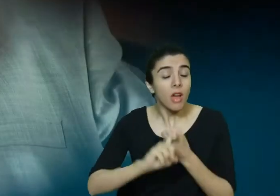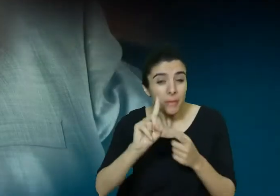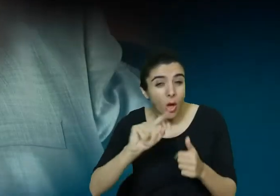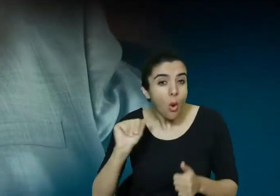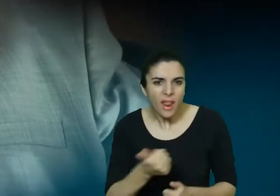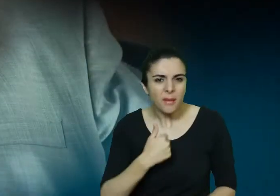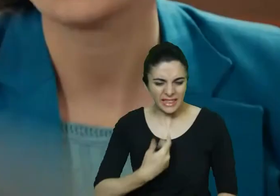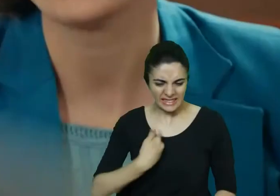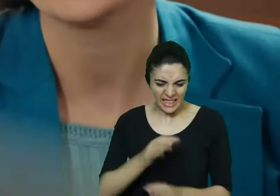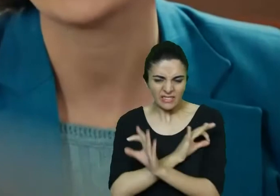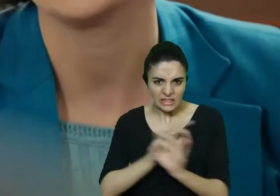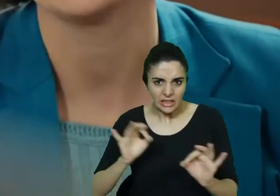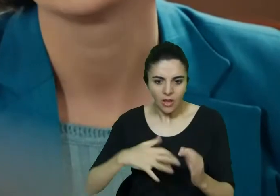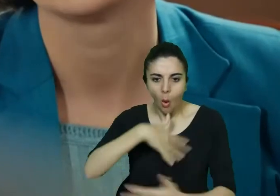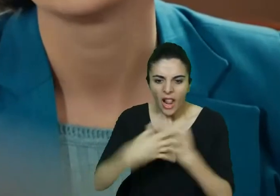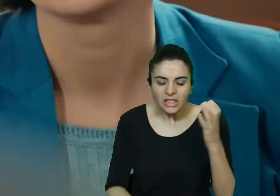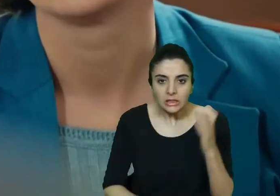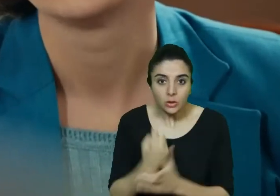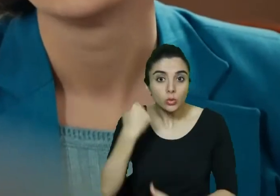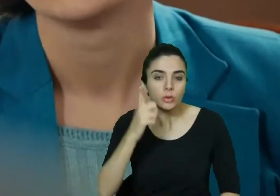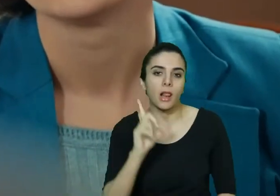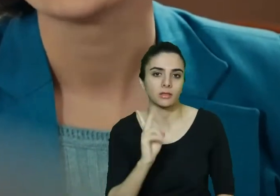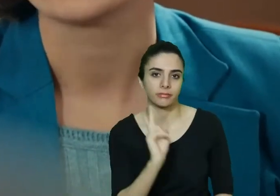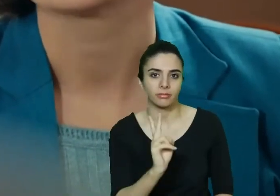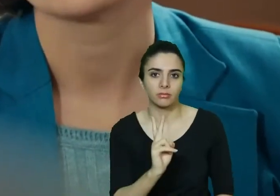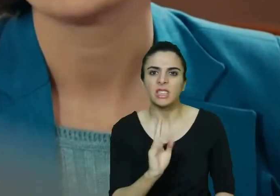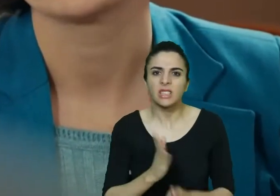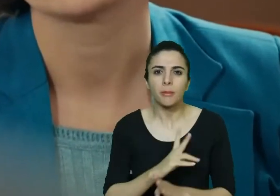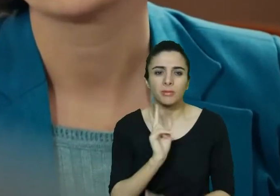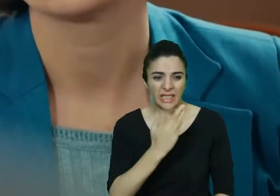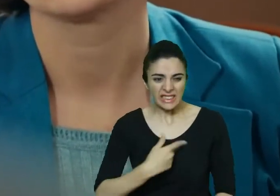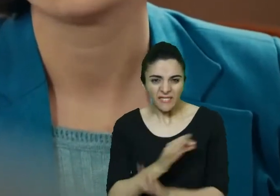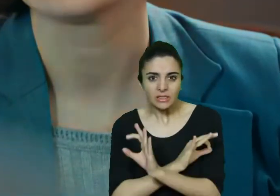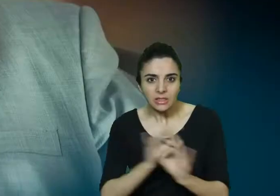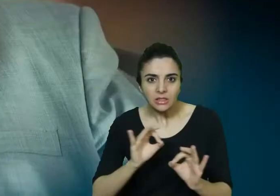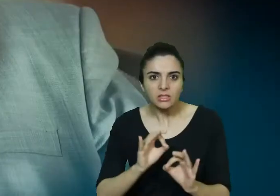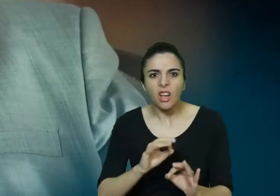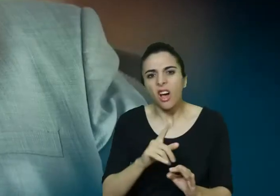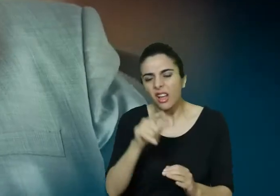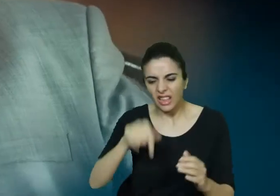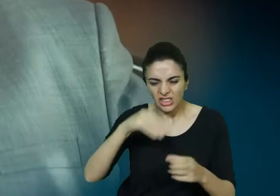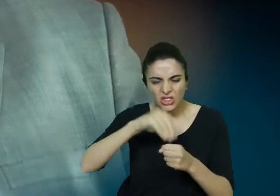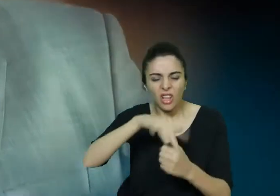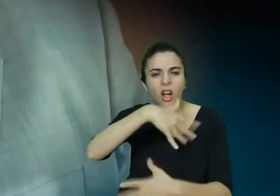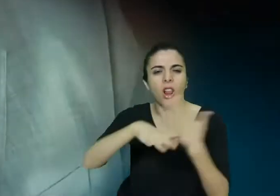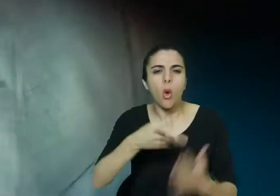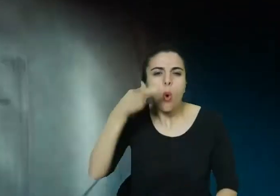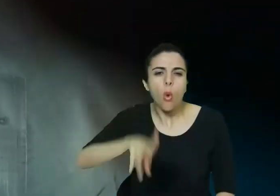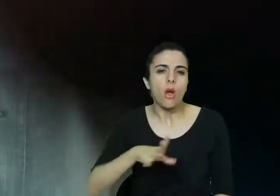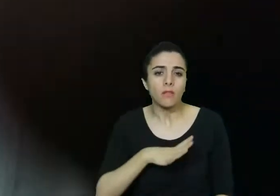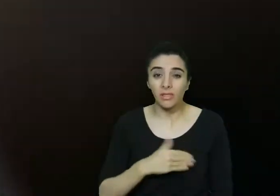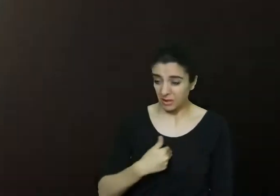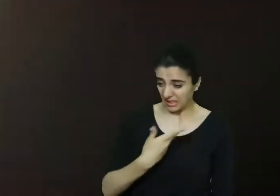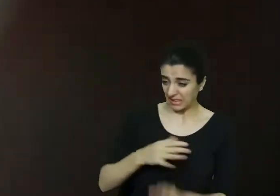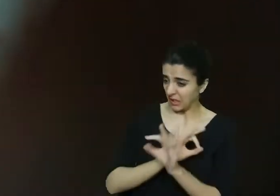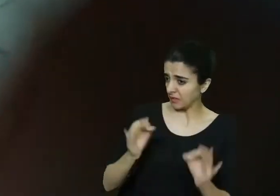önemlisi sevgisizliğim yüzünden bu hale geldi. Çünkü artık o sevgisizlik girdabında boğulacaksınız. Ben